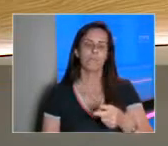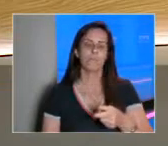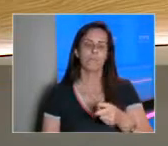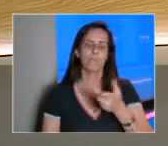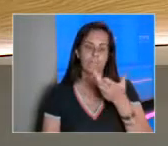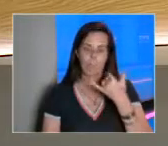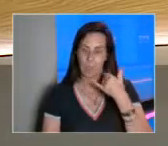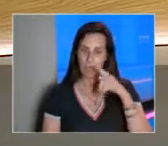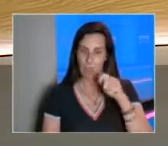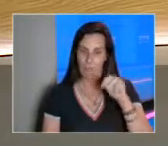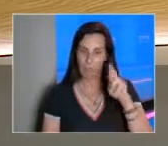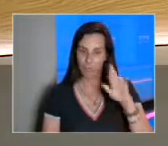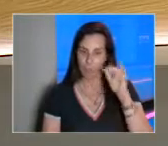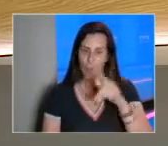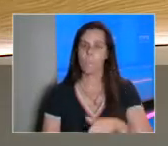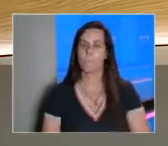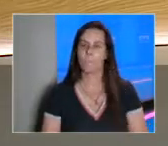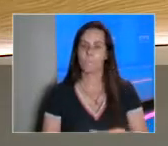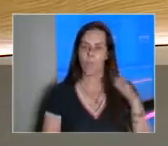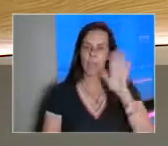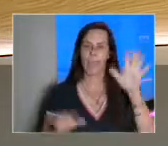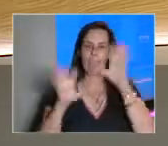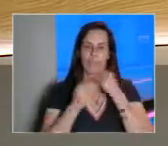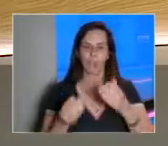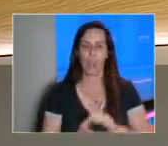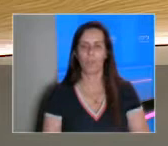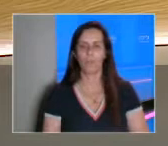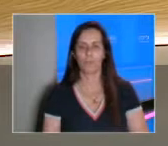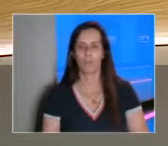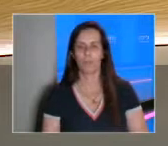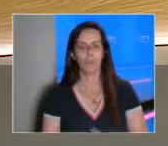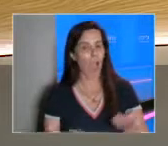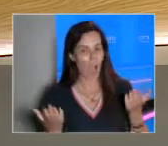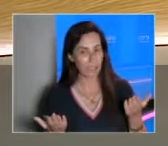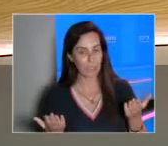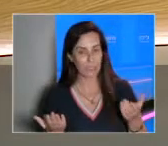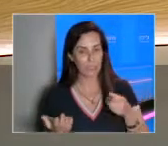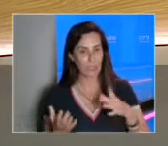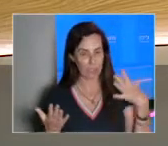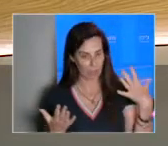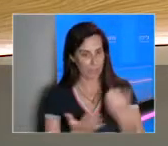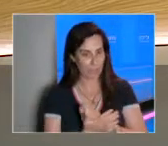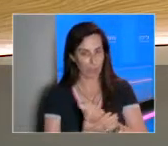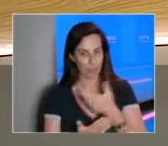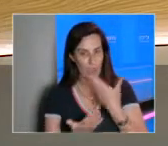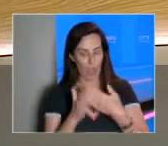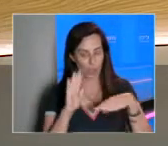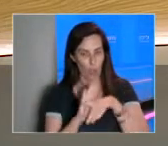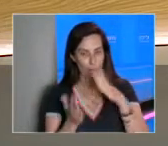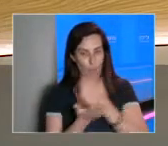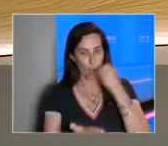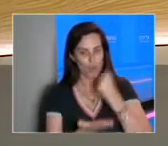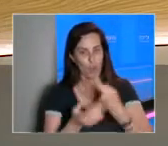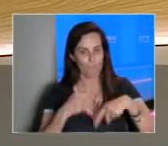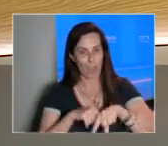של הכנסת. תמר, שלום. היי, ערב טוב. יו, ערב טוב. אז מדובר בהישג שהצעות החוק האלו עברו